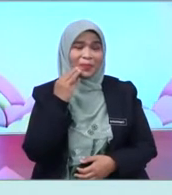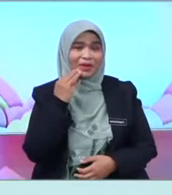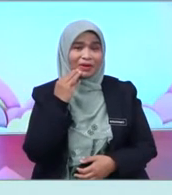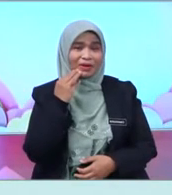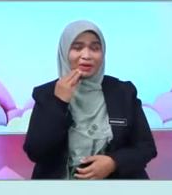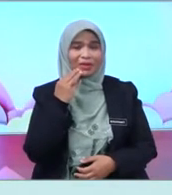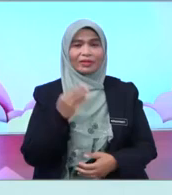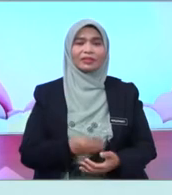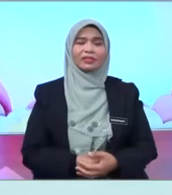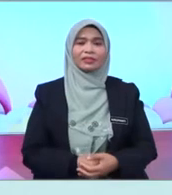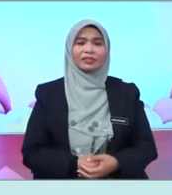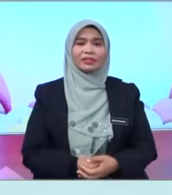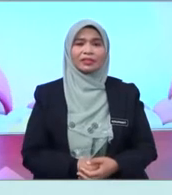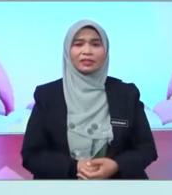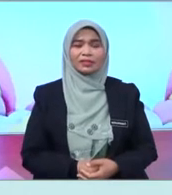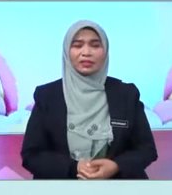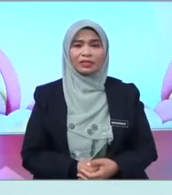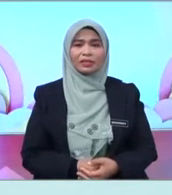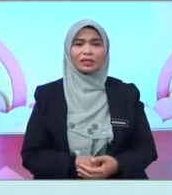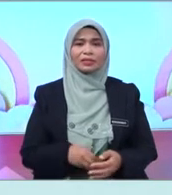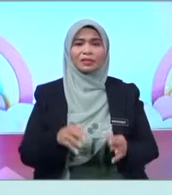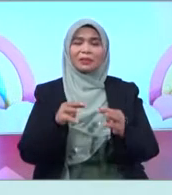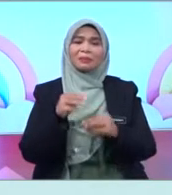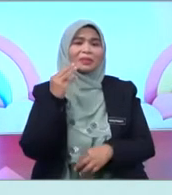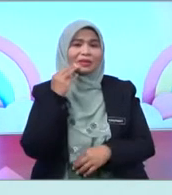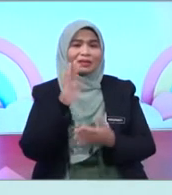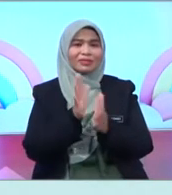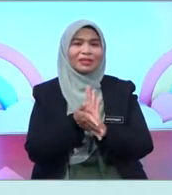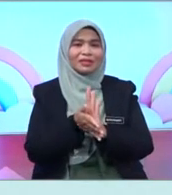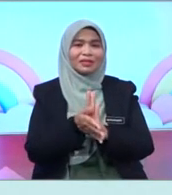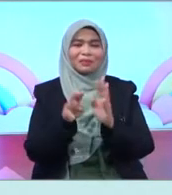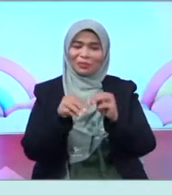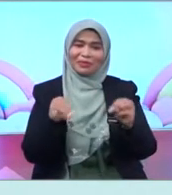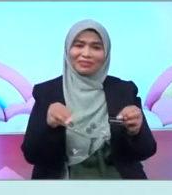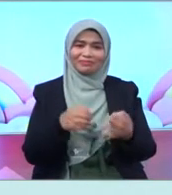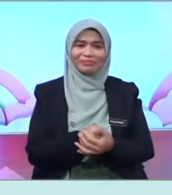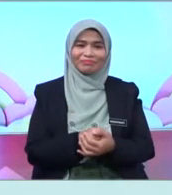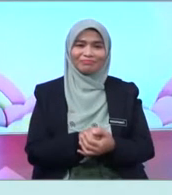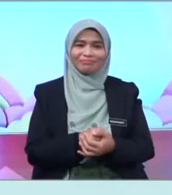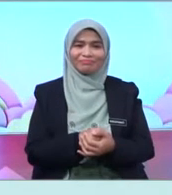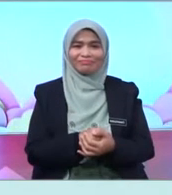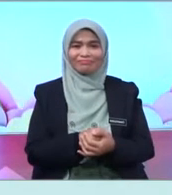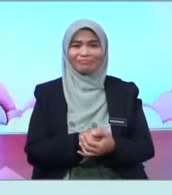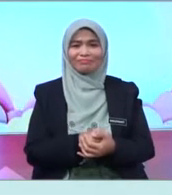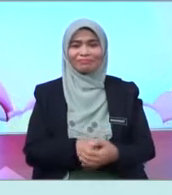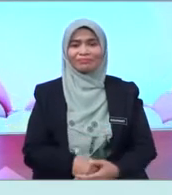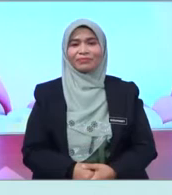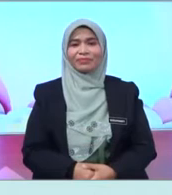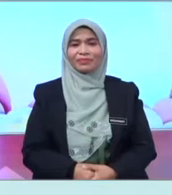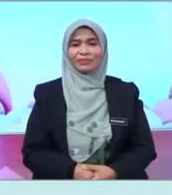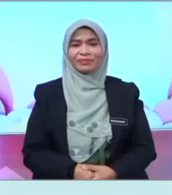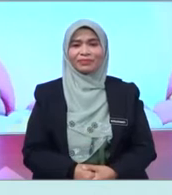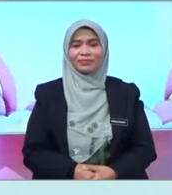kalo lagi sedang Elok sebedil oke memang Mira jadi murid lah satu sebagai ibu oke Oke Mira saya pikir saya Mulyo